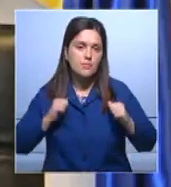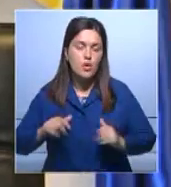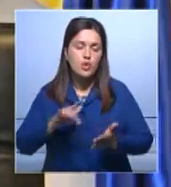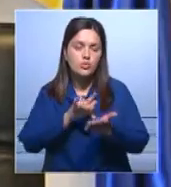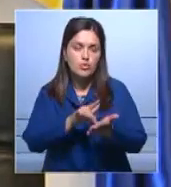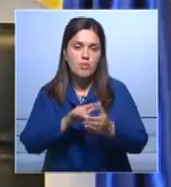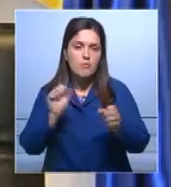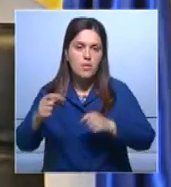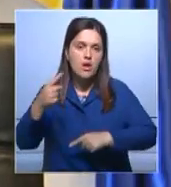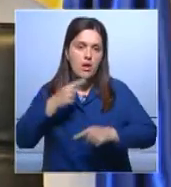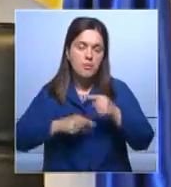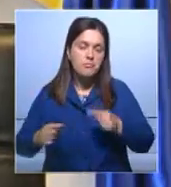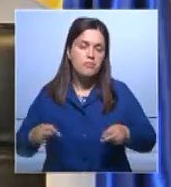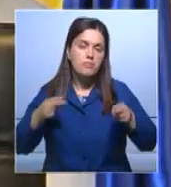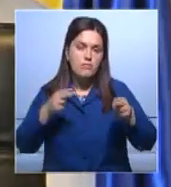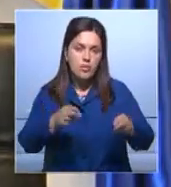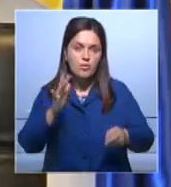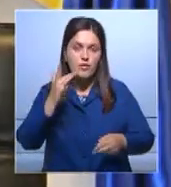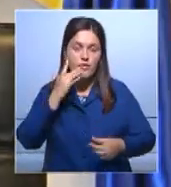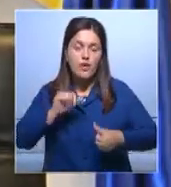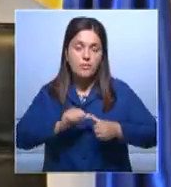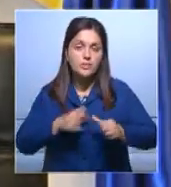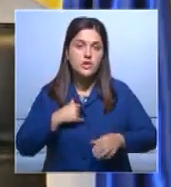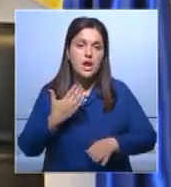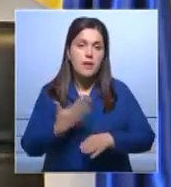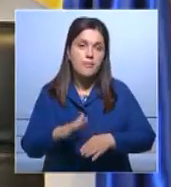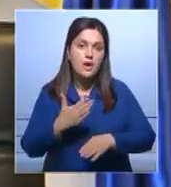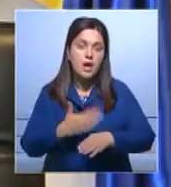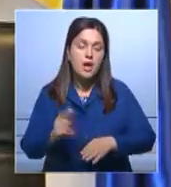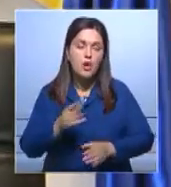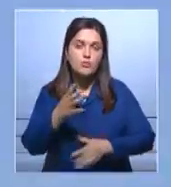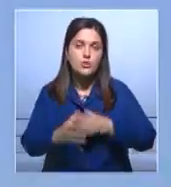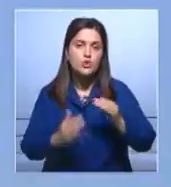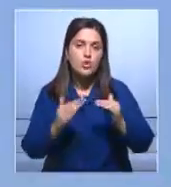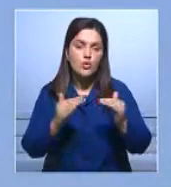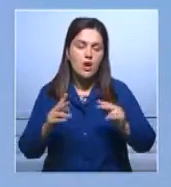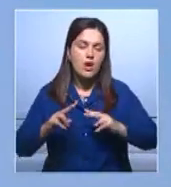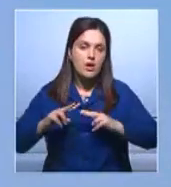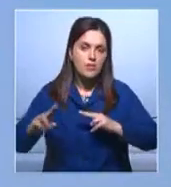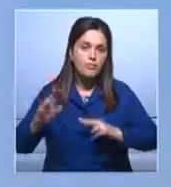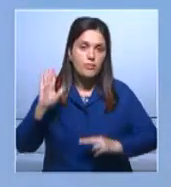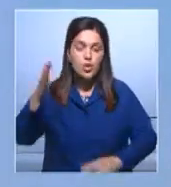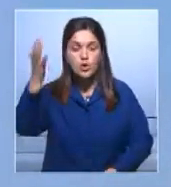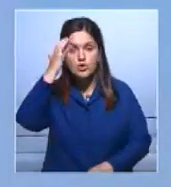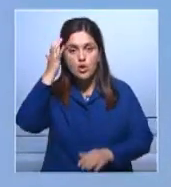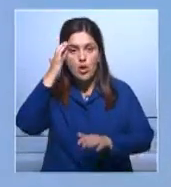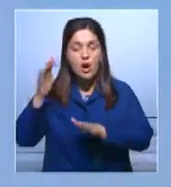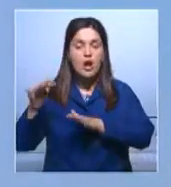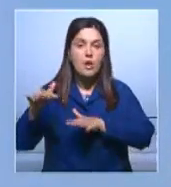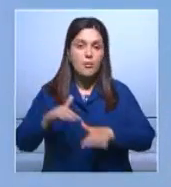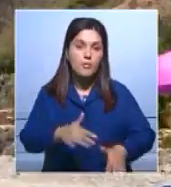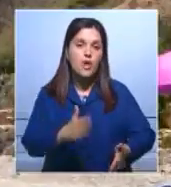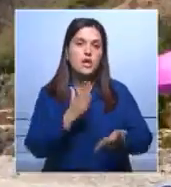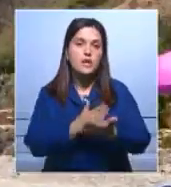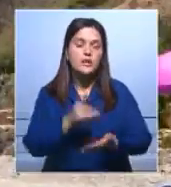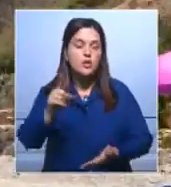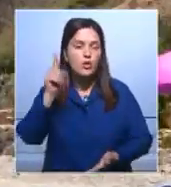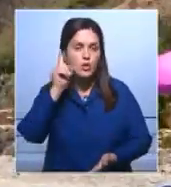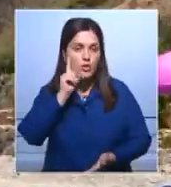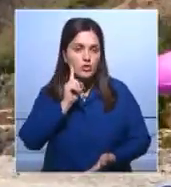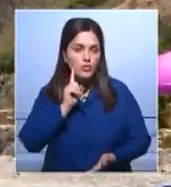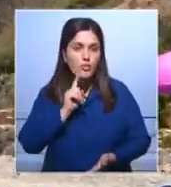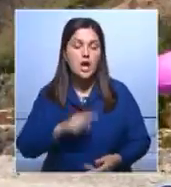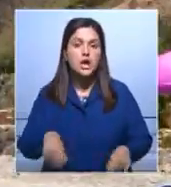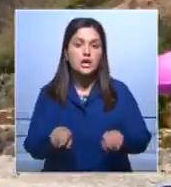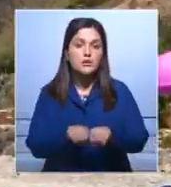захотел вернуться. В этом году мы будем постепенно переходить на международный уровень. Черное море – не единственное, ради чего приезжают в